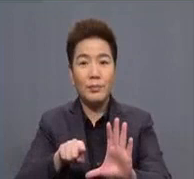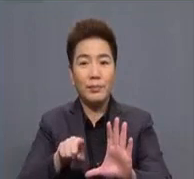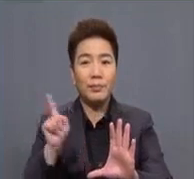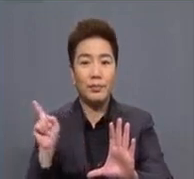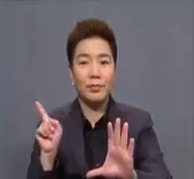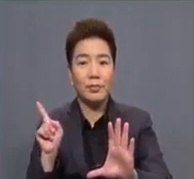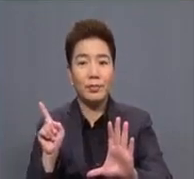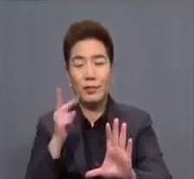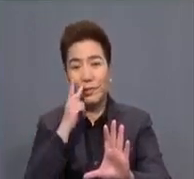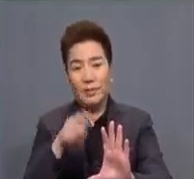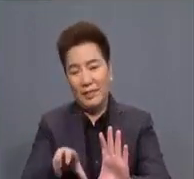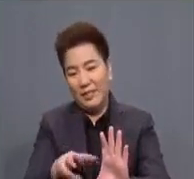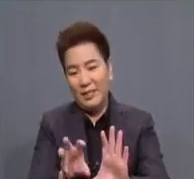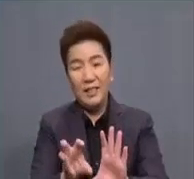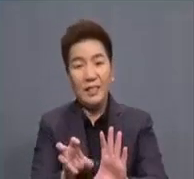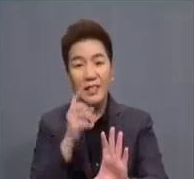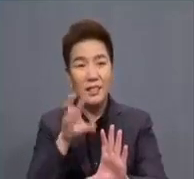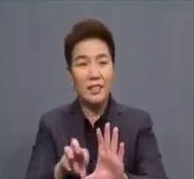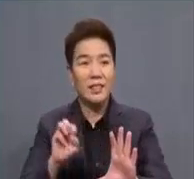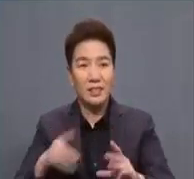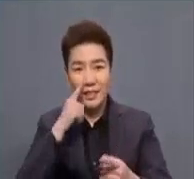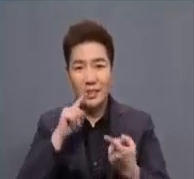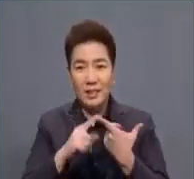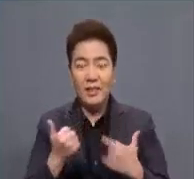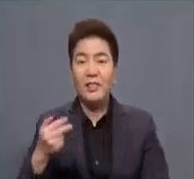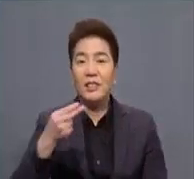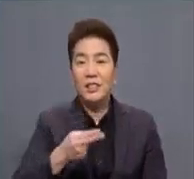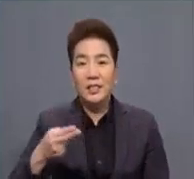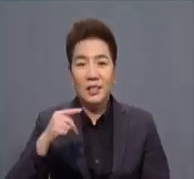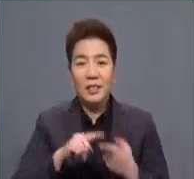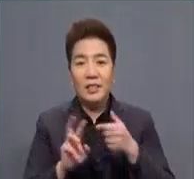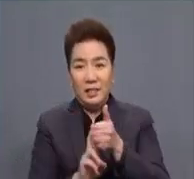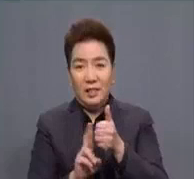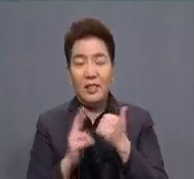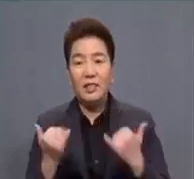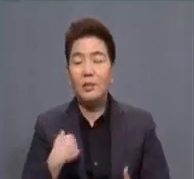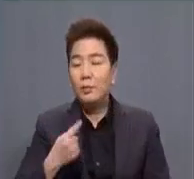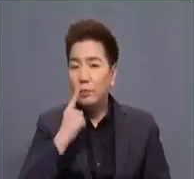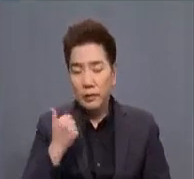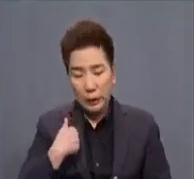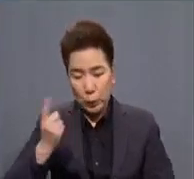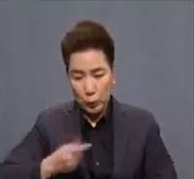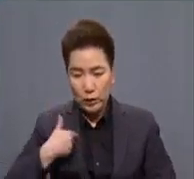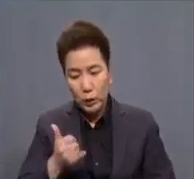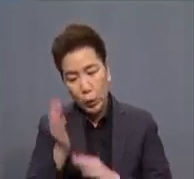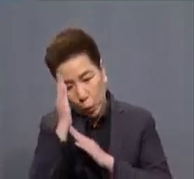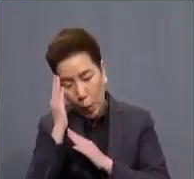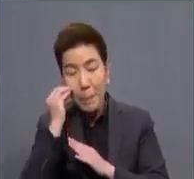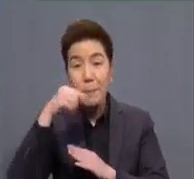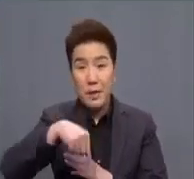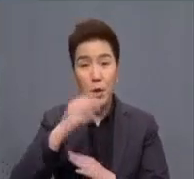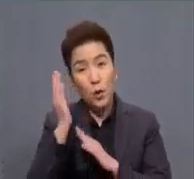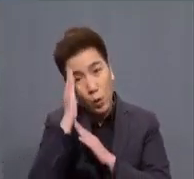อยหลังมั้งคุณอนิชยาดาครับหลานท่านผู้ว่าเอ้ยหลานท่านรองผู้ว่าบอกว่าปกติจะมานอนบ้านนี้เนี่ยนะ